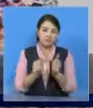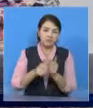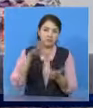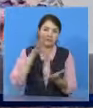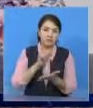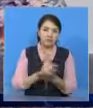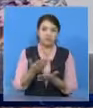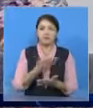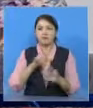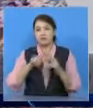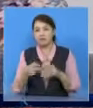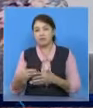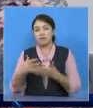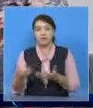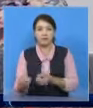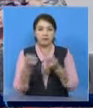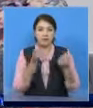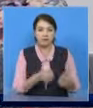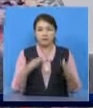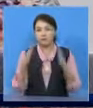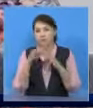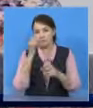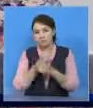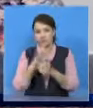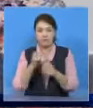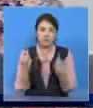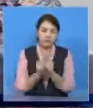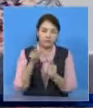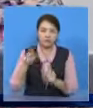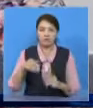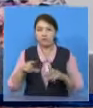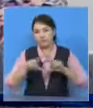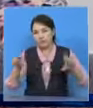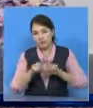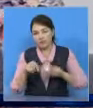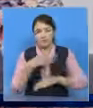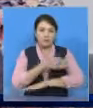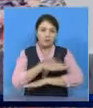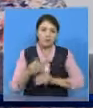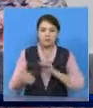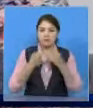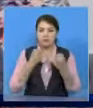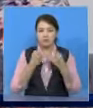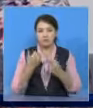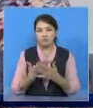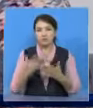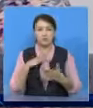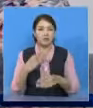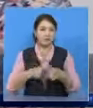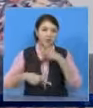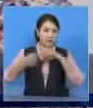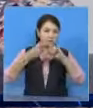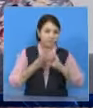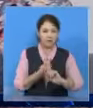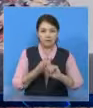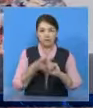Дело в том, что мы техники берем, они отрабатывают их дома, с близкими людьми, в магазинах, на улице где-то, закрепляют результат, приходят, дают обратную связь, и мы